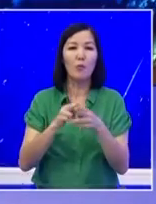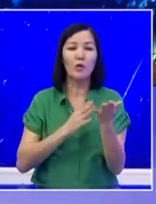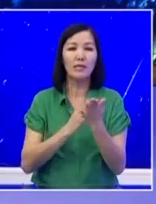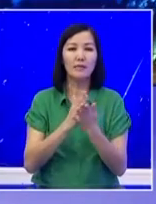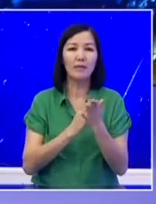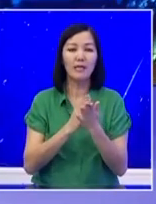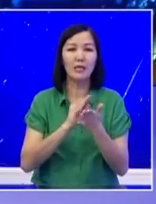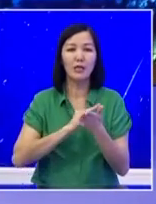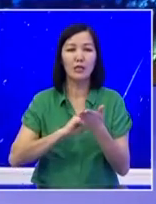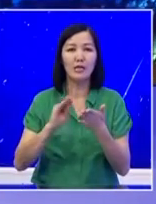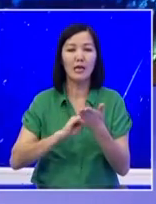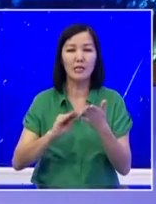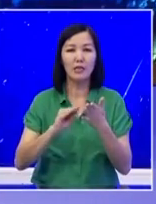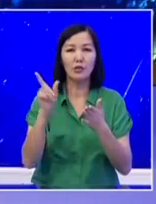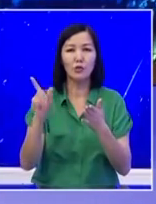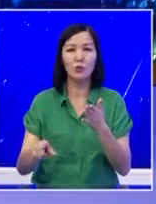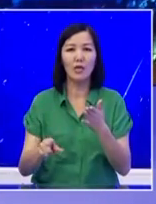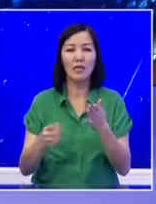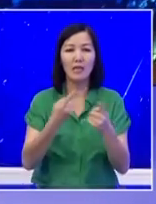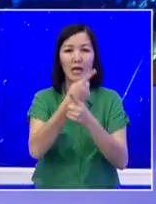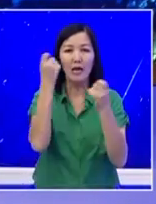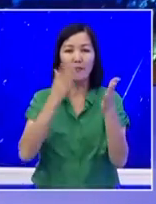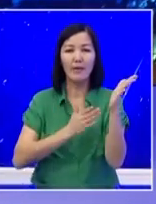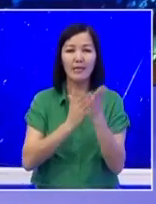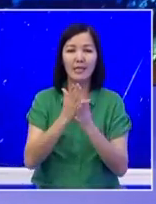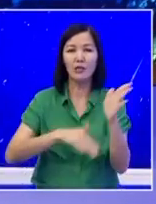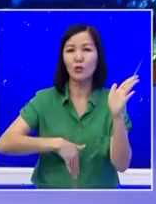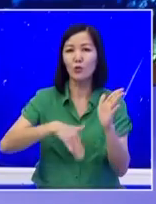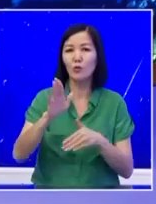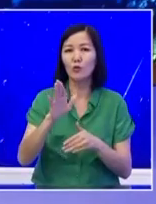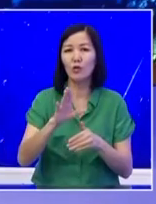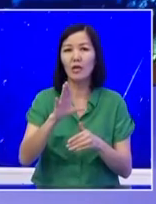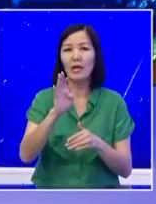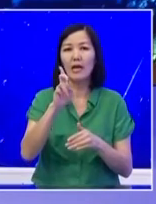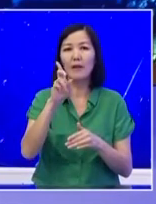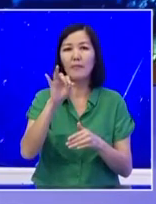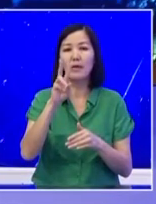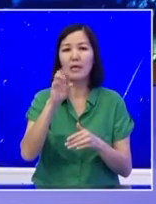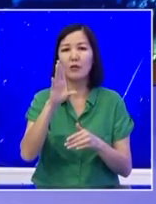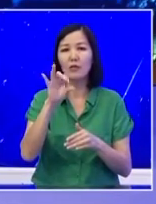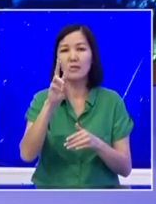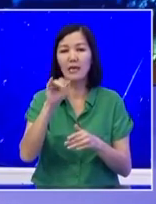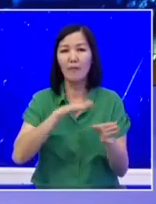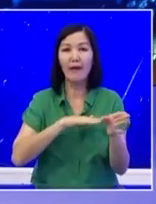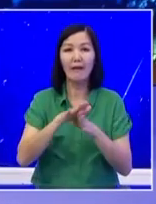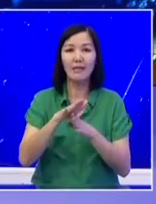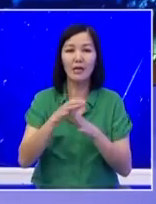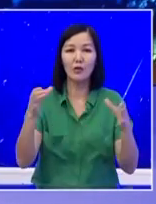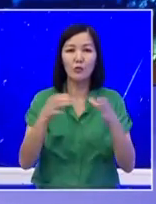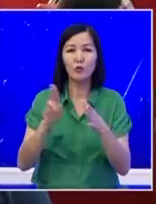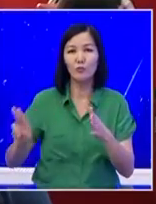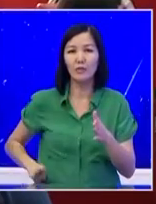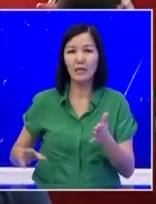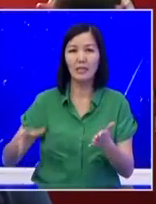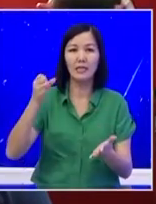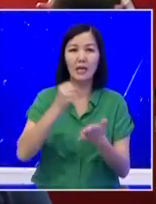бұл қызметті белгілі тележурналист ақпарат саласының үздігі Серік Әбікенұлы Сарыбай атқарады. Ұжым башысын тағайындау